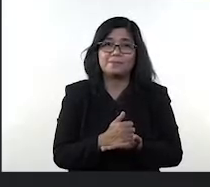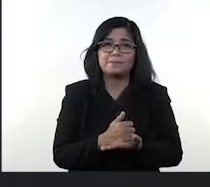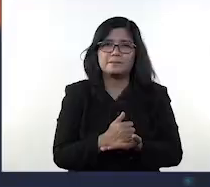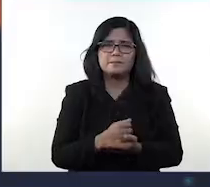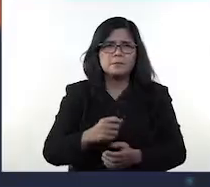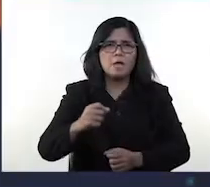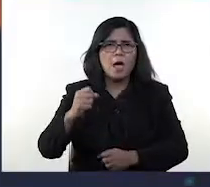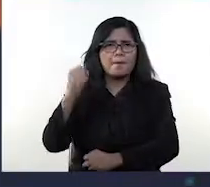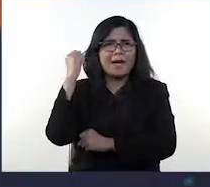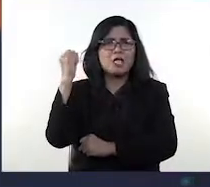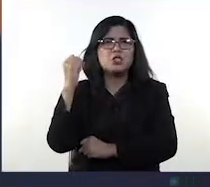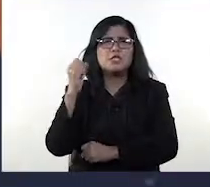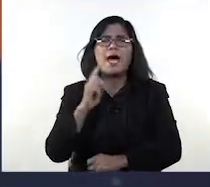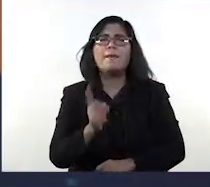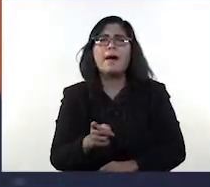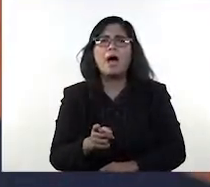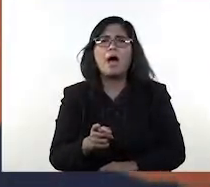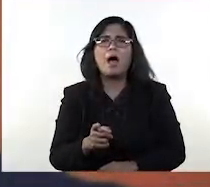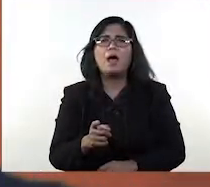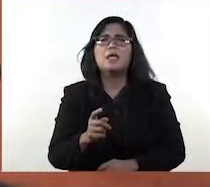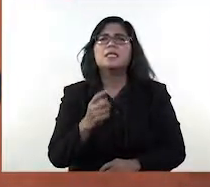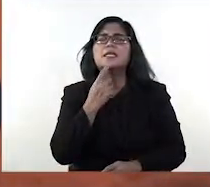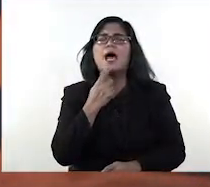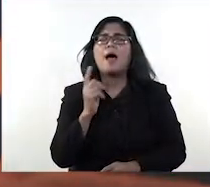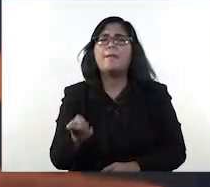Hai prajurit penekanannya ada ketaatan